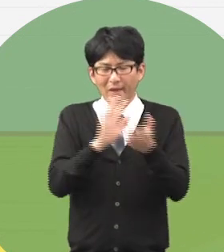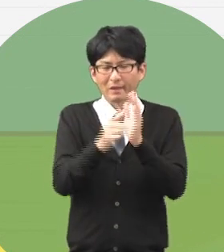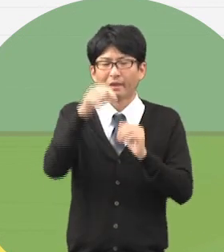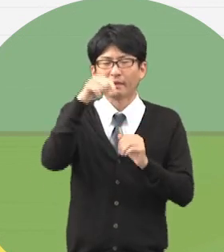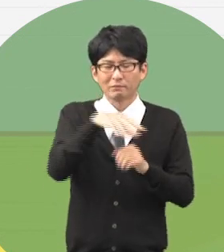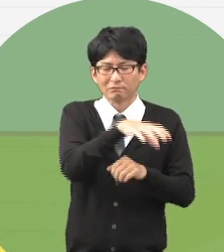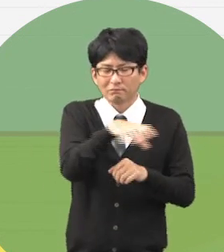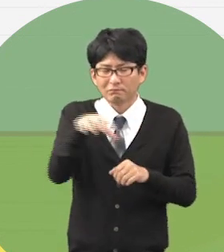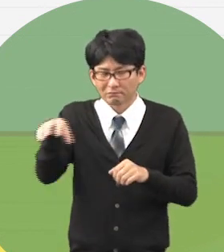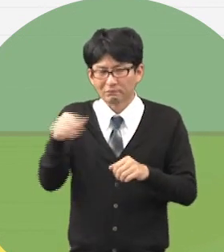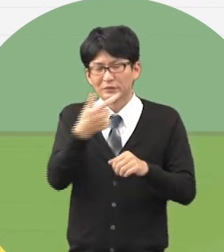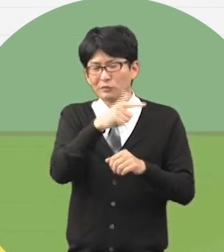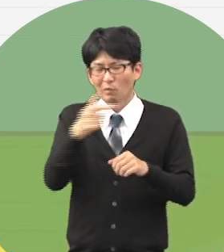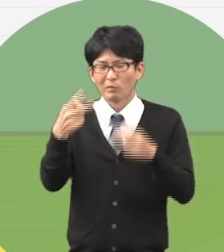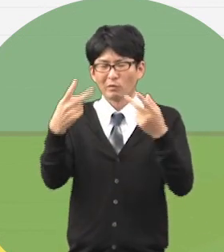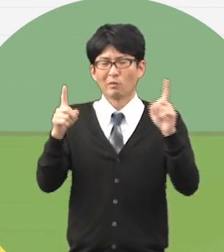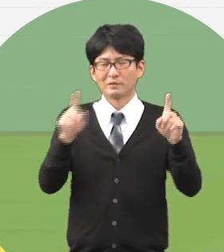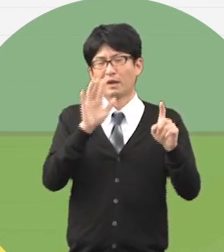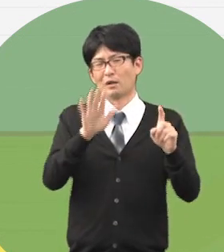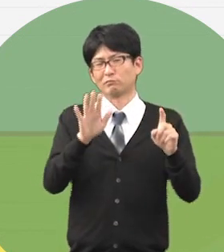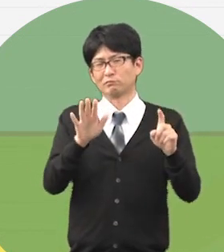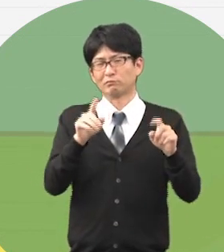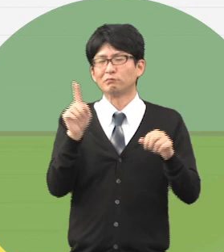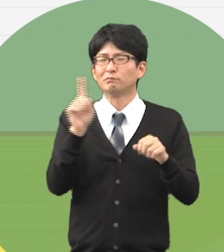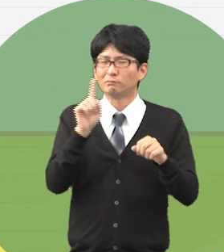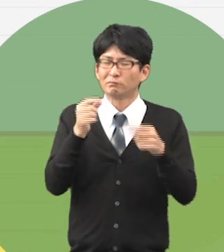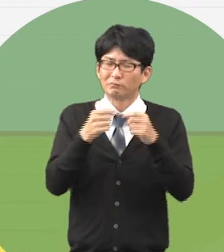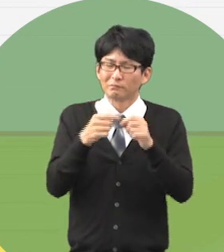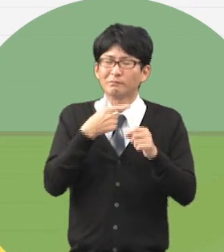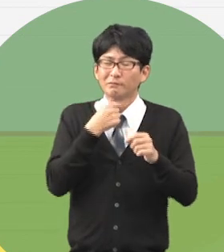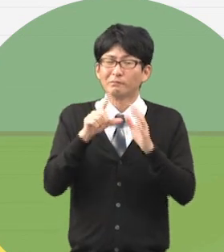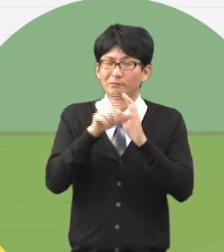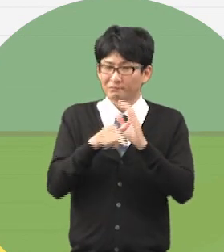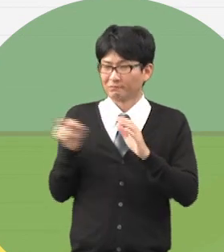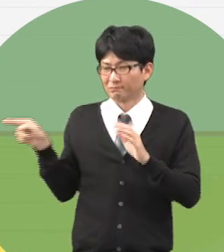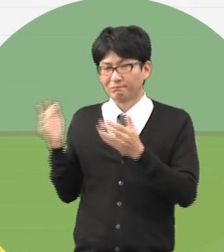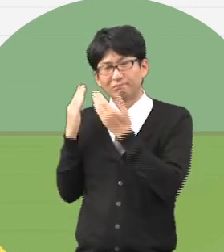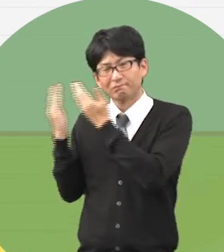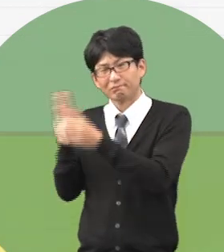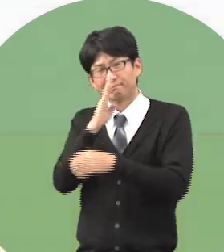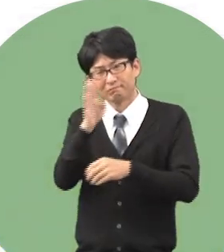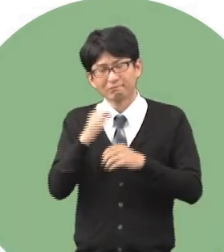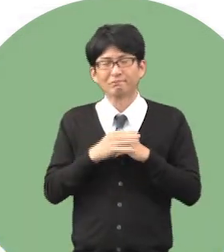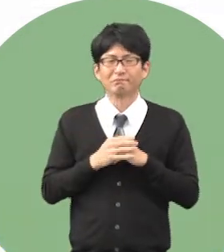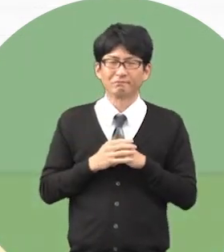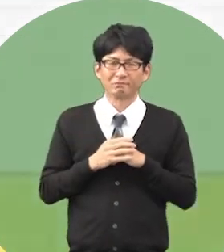々な行事が行われます。詳しくはご覧のところまで。